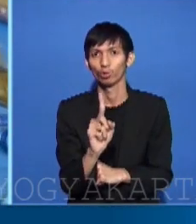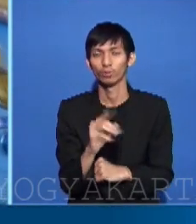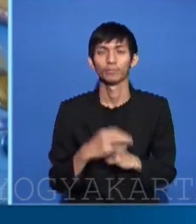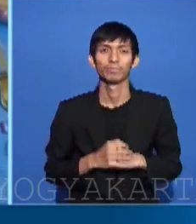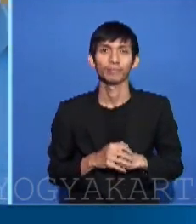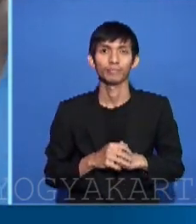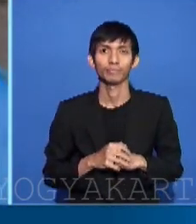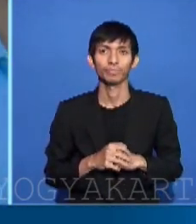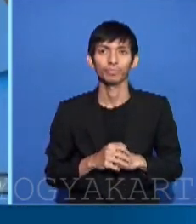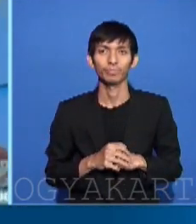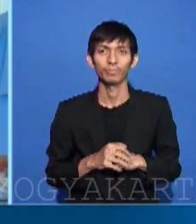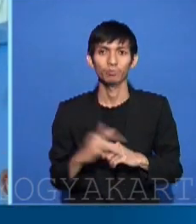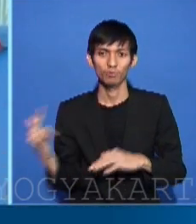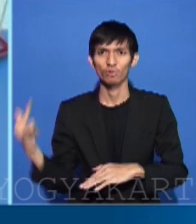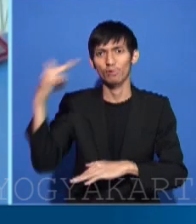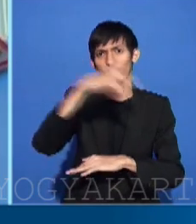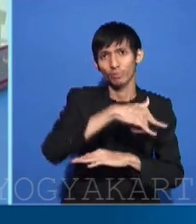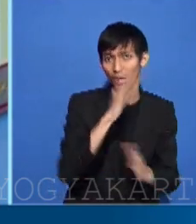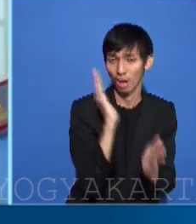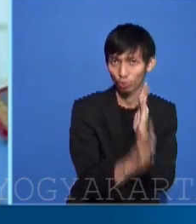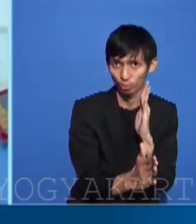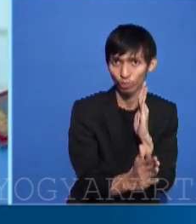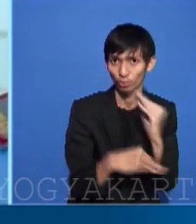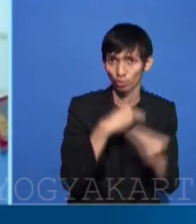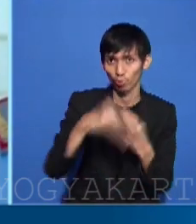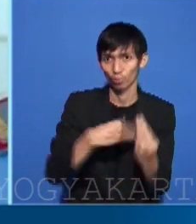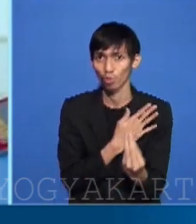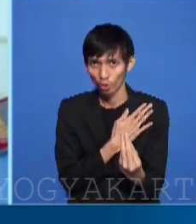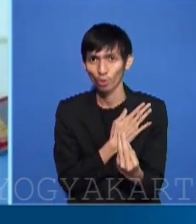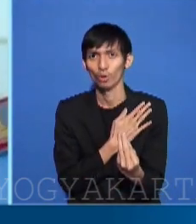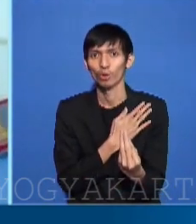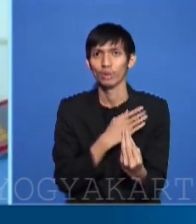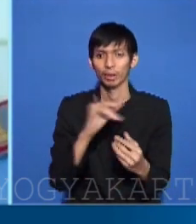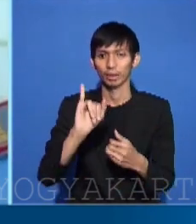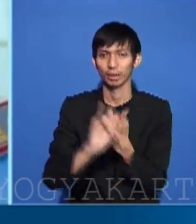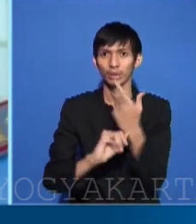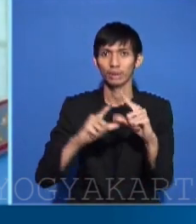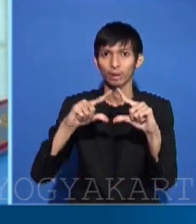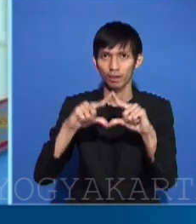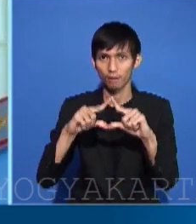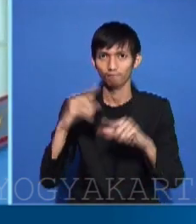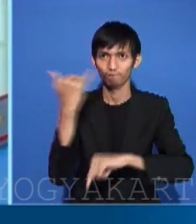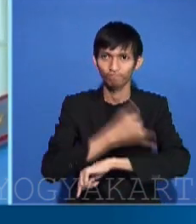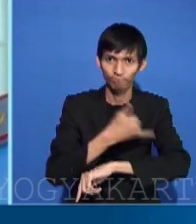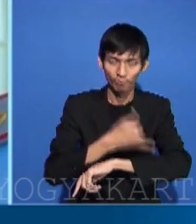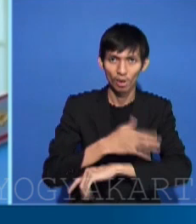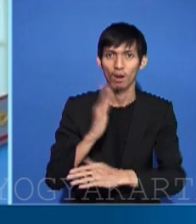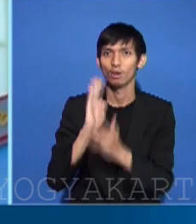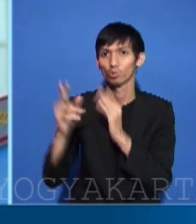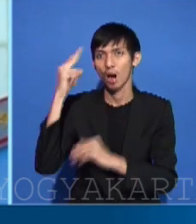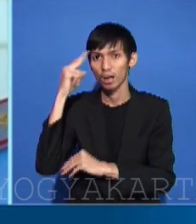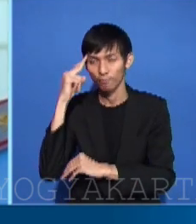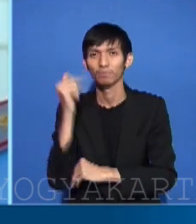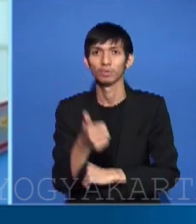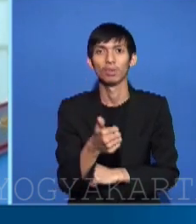penerbangan langsung umroh, charter flight Garuda dari YIA ke Jeddah, secara ini kami sudah